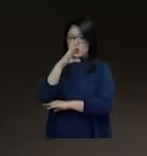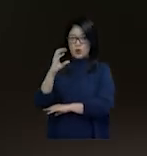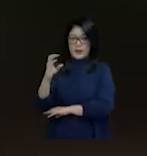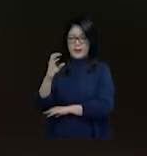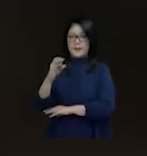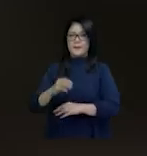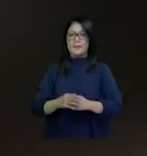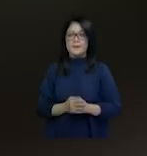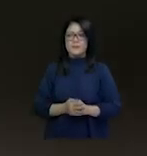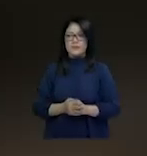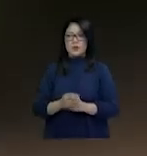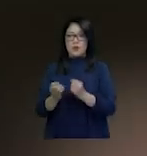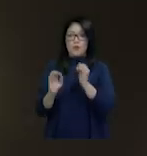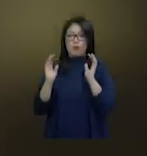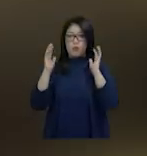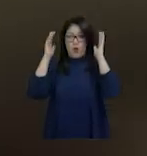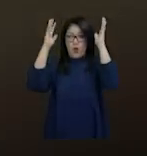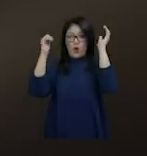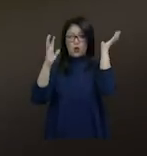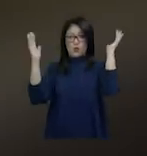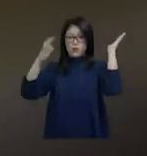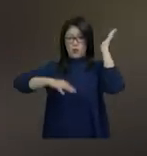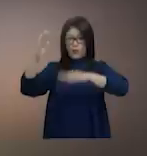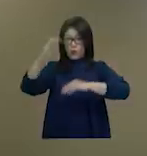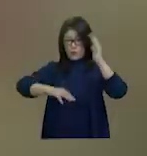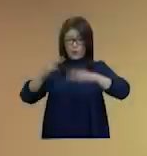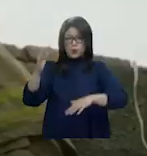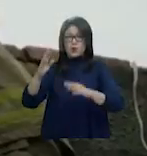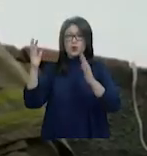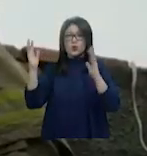Akibatnya sejumlah pohon tumbang tak kuat menahan terpaan angin kencang.